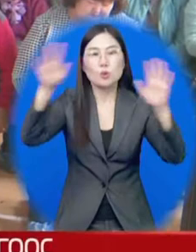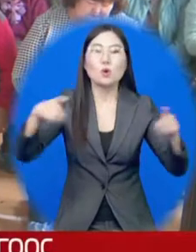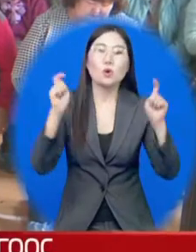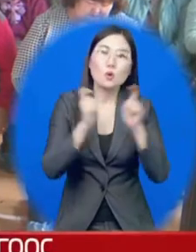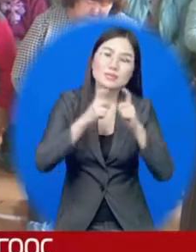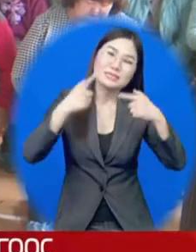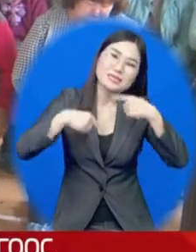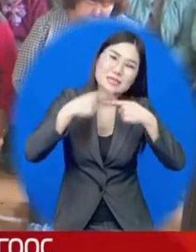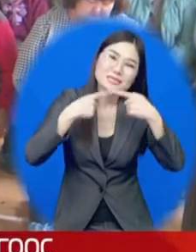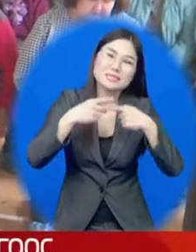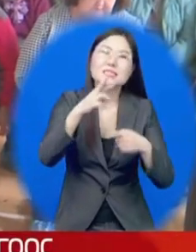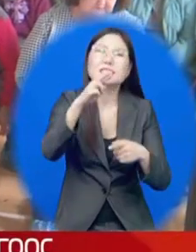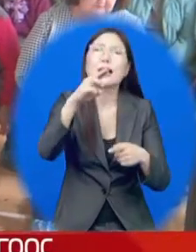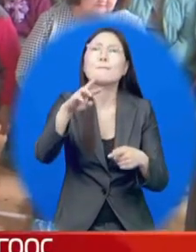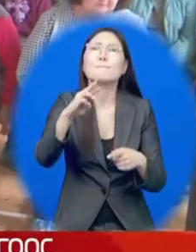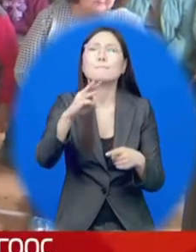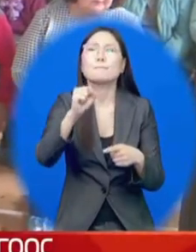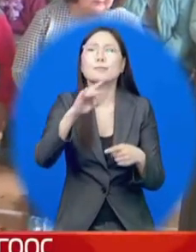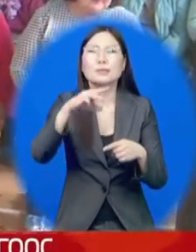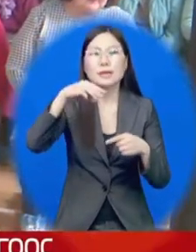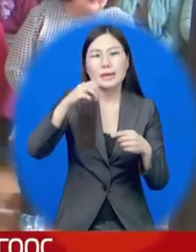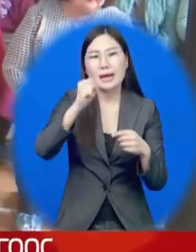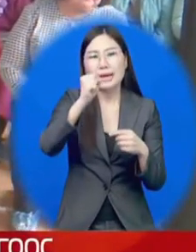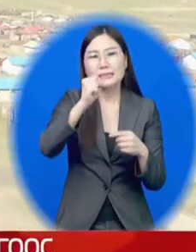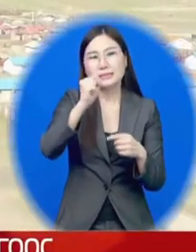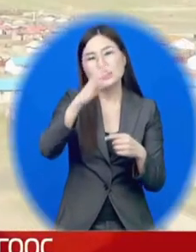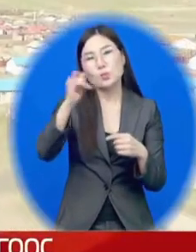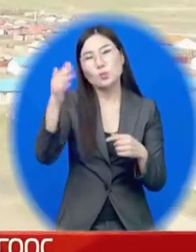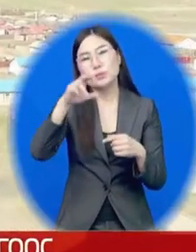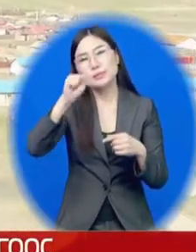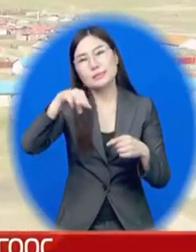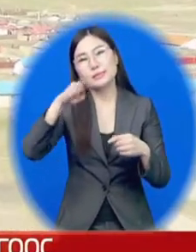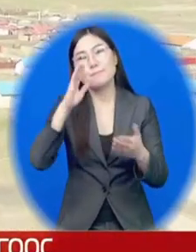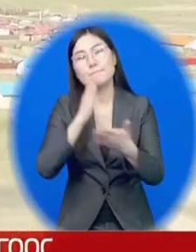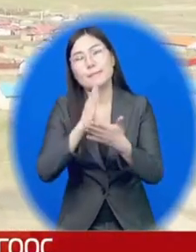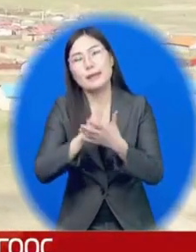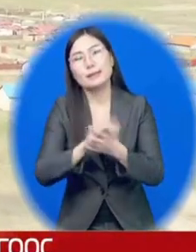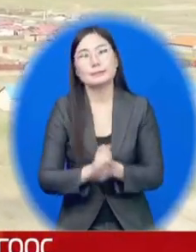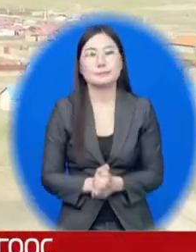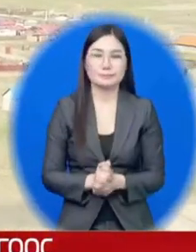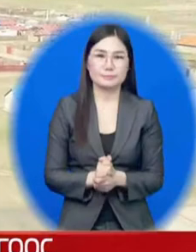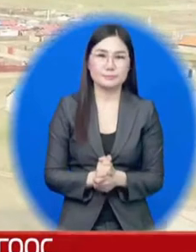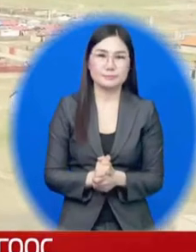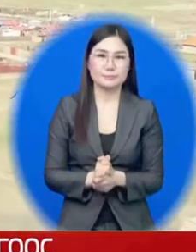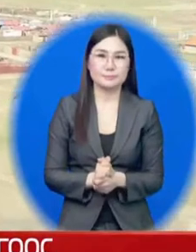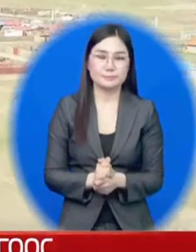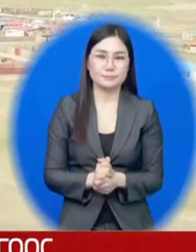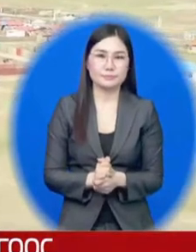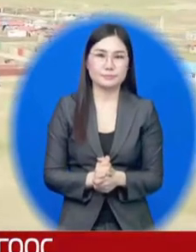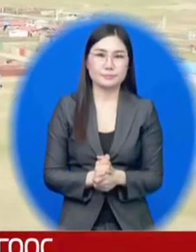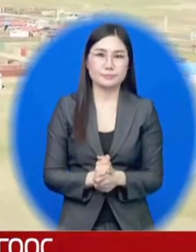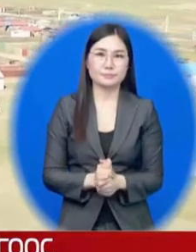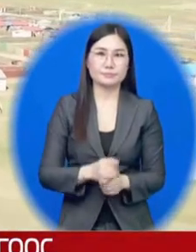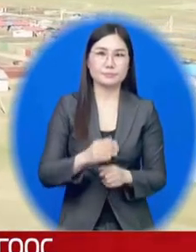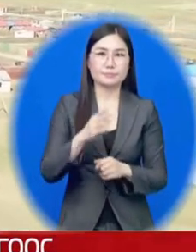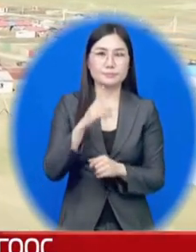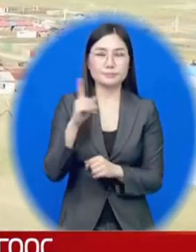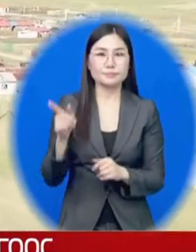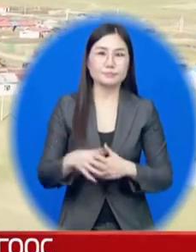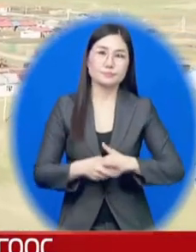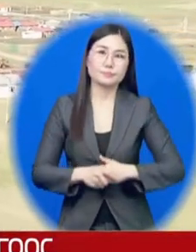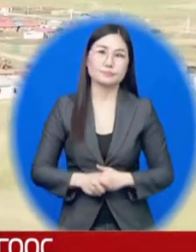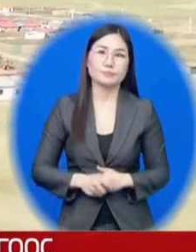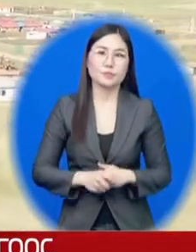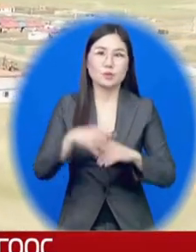асуудлыг сонслоо. Хаан улс дүүргийн 13, 14 дугаар хороо бол нийслэлийн төвөөс анслагдсан үлзэд шувуун фабрик хэсэг юм. За энэ хэсэгт жилээс